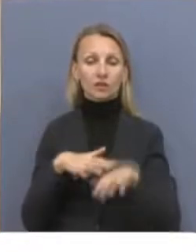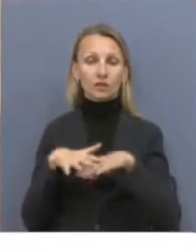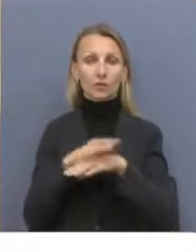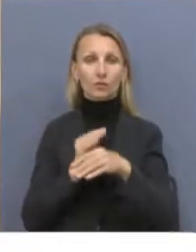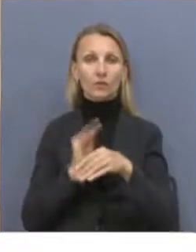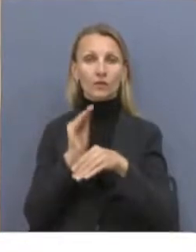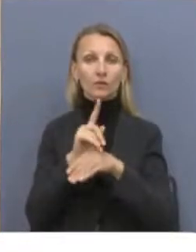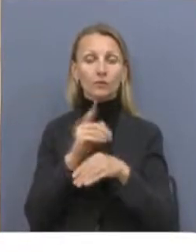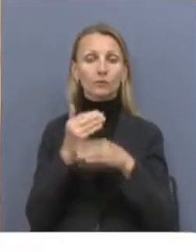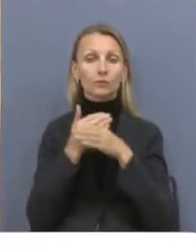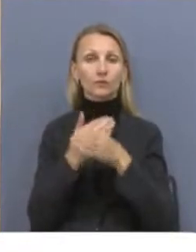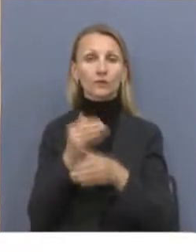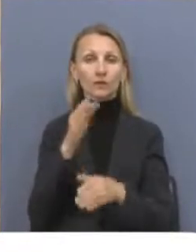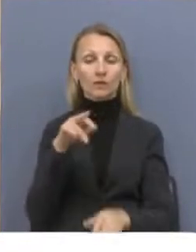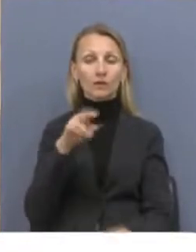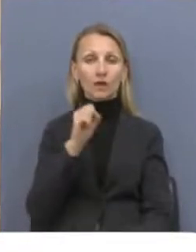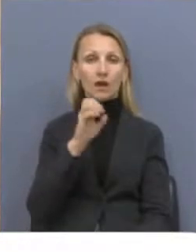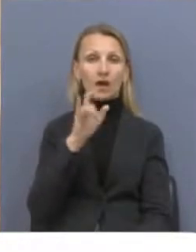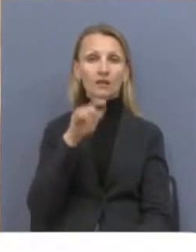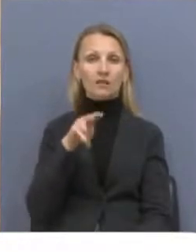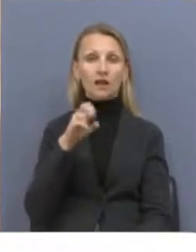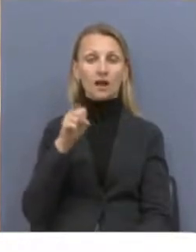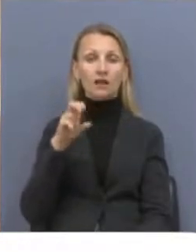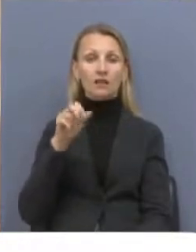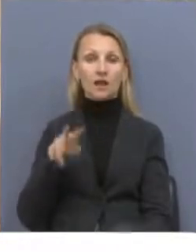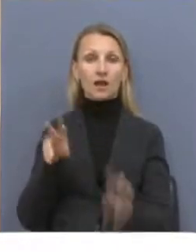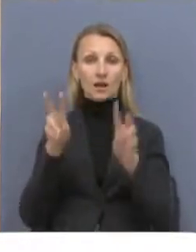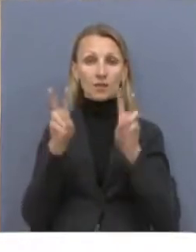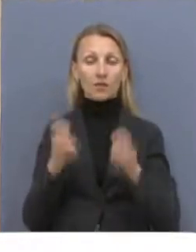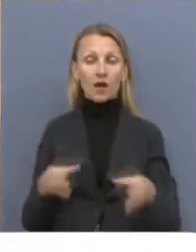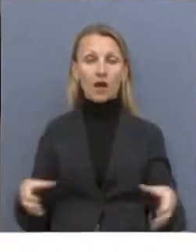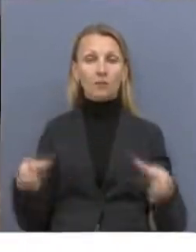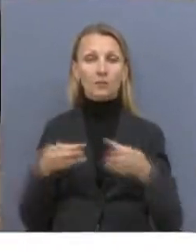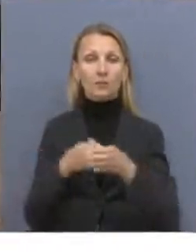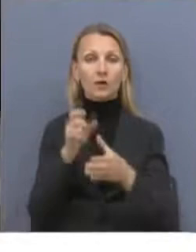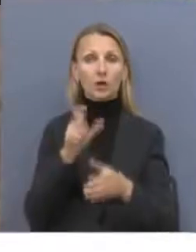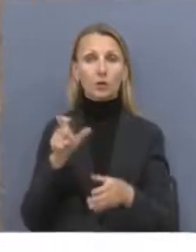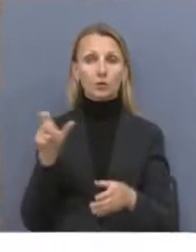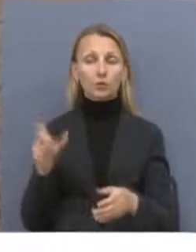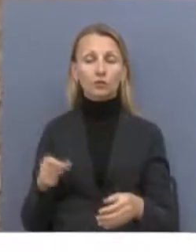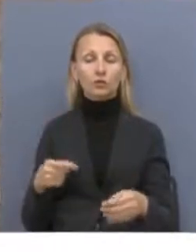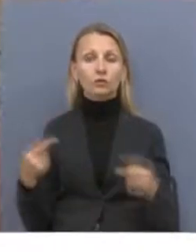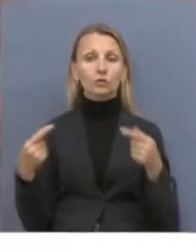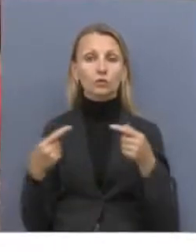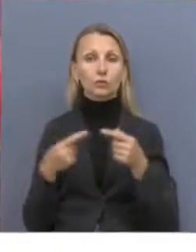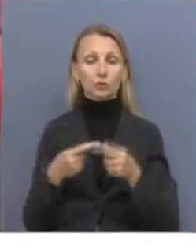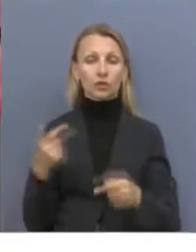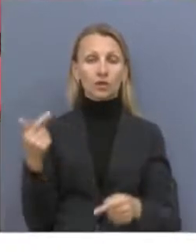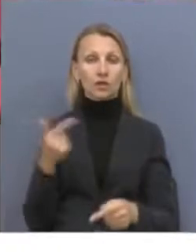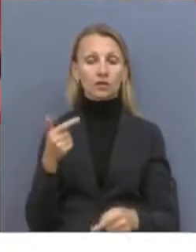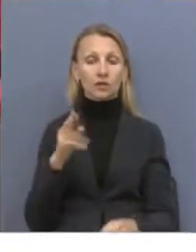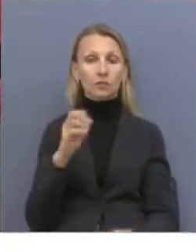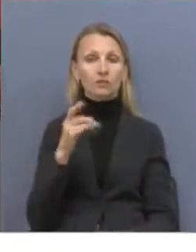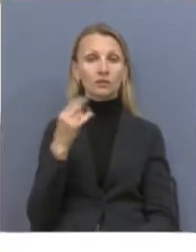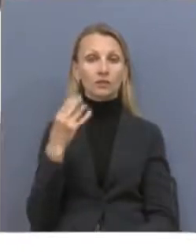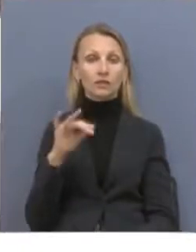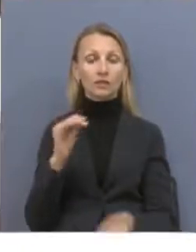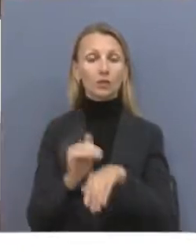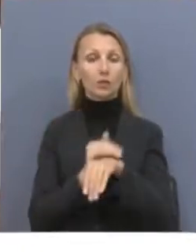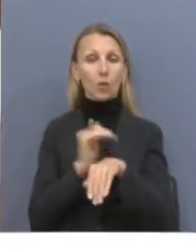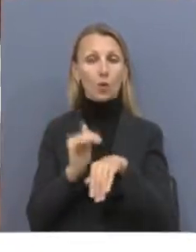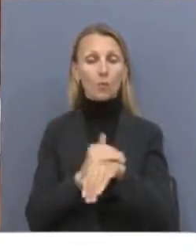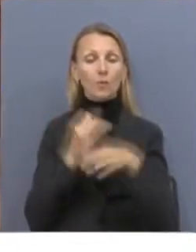что благотворительный фонд «Асыл Адам» – это общественный фонд, объединяющий людей с четкой гражданской позицией и доброй волей, целью